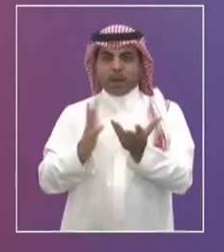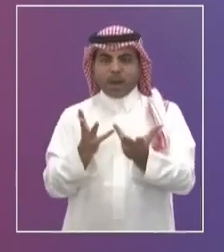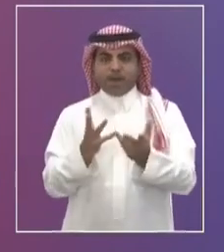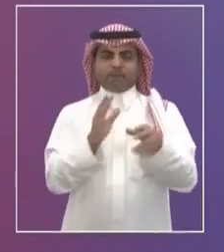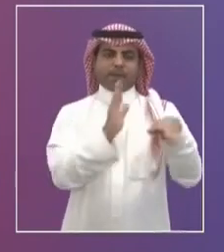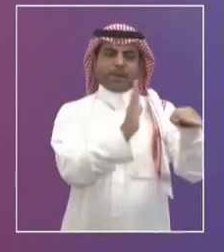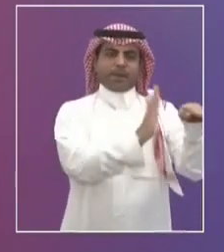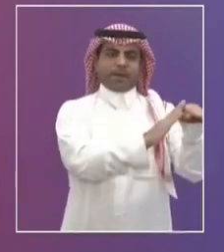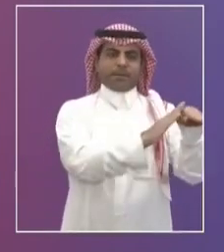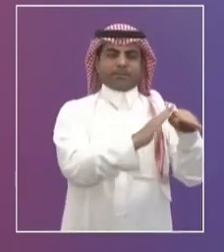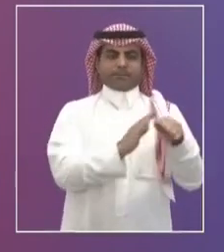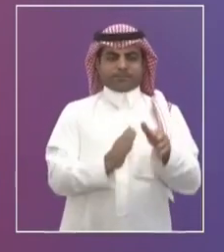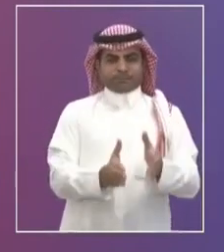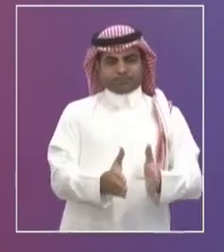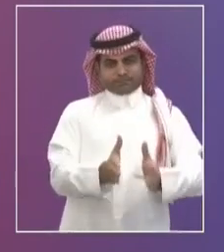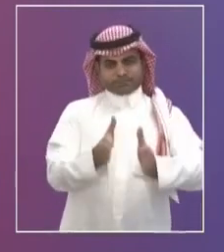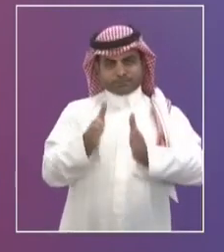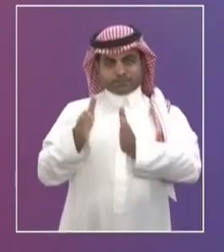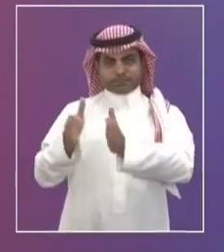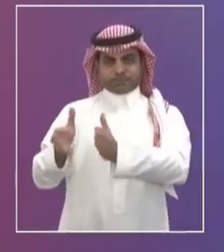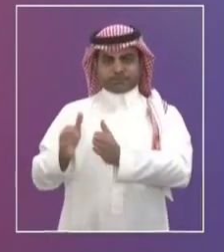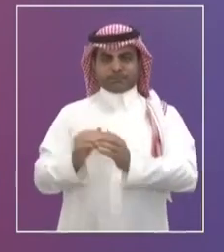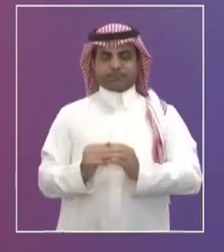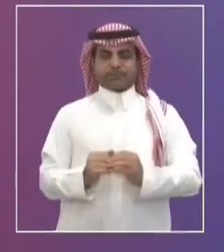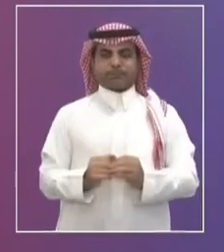التدخل الطبي.